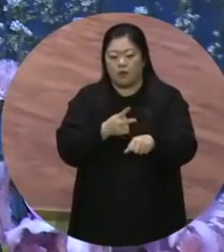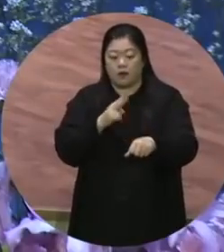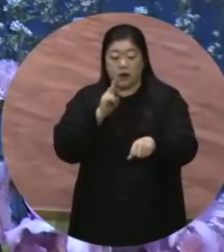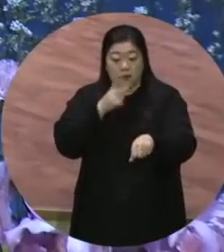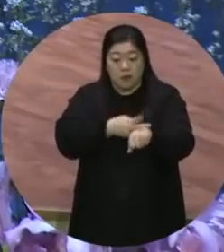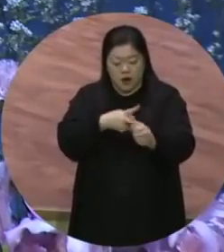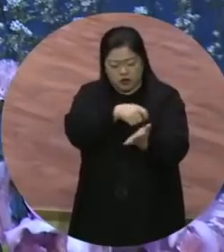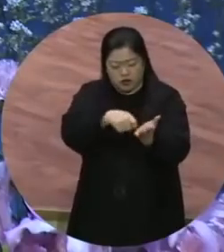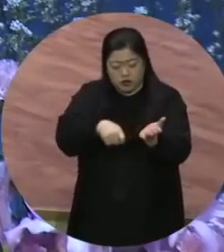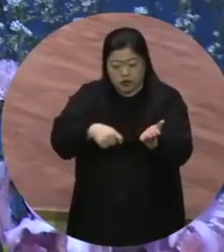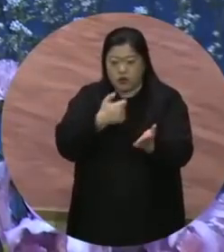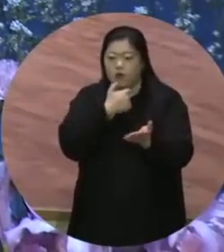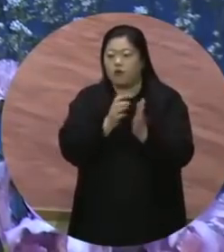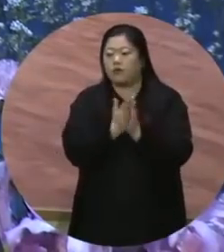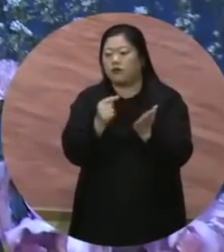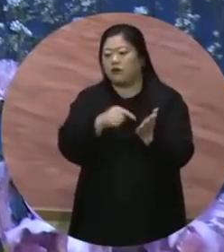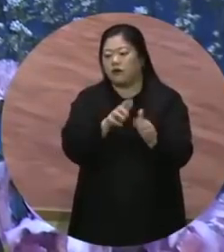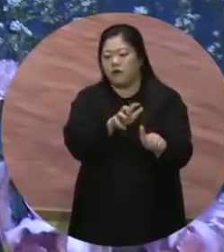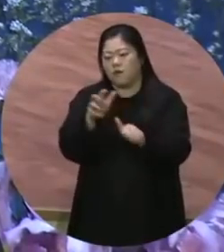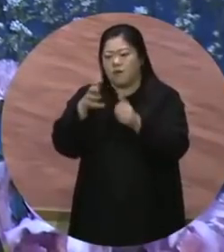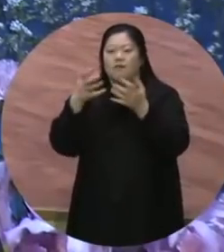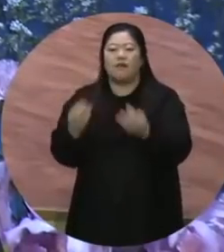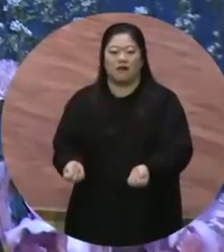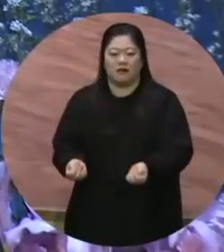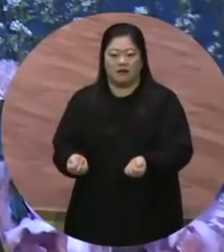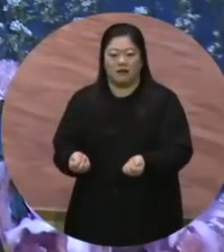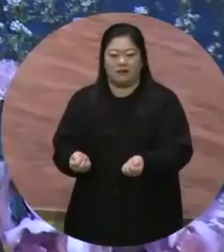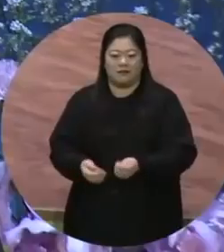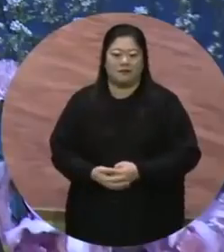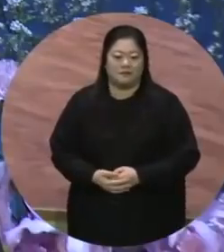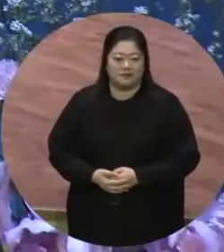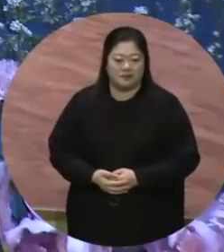이 그야말로 거목들, 이 거목들이 모두 다